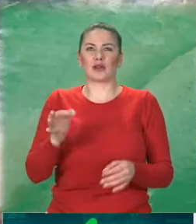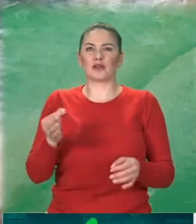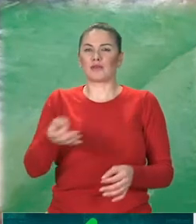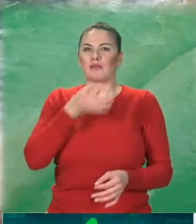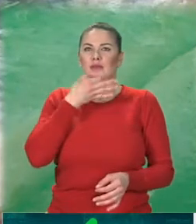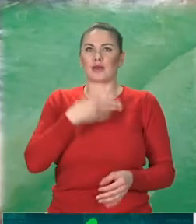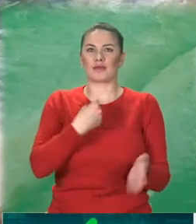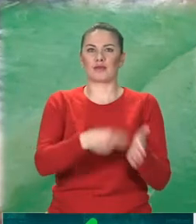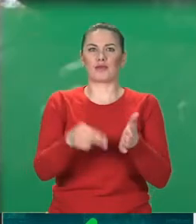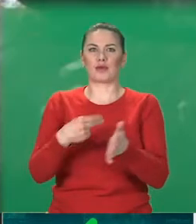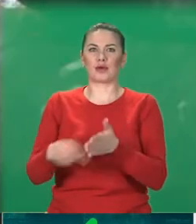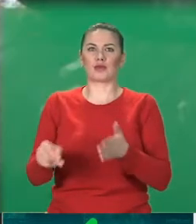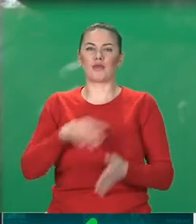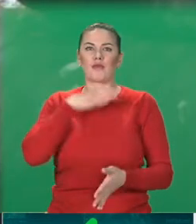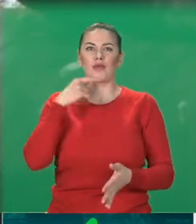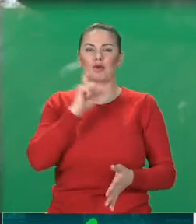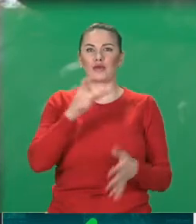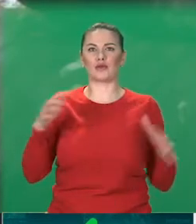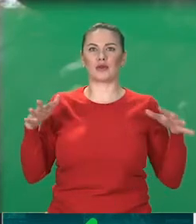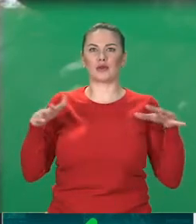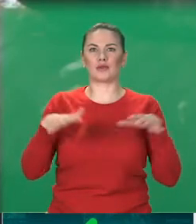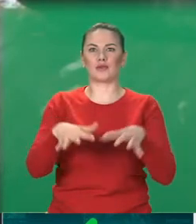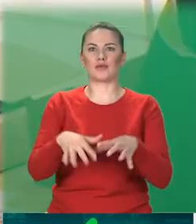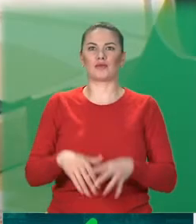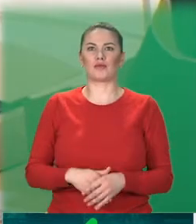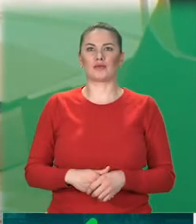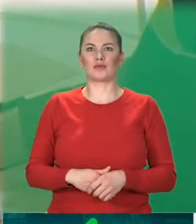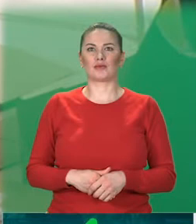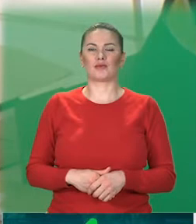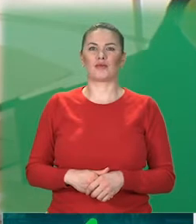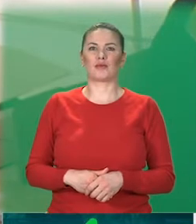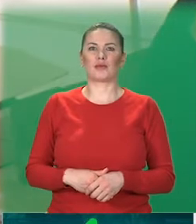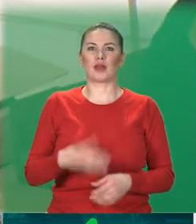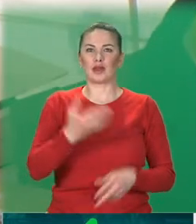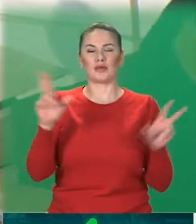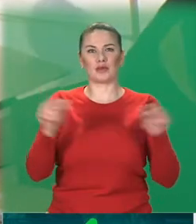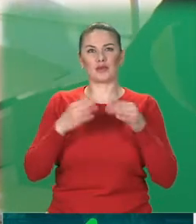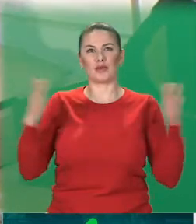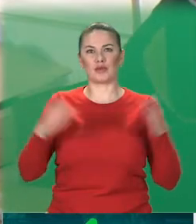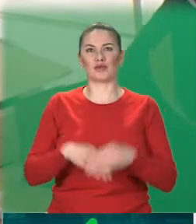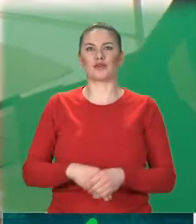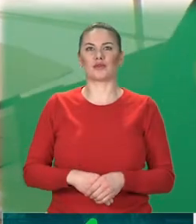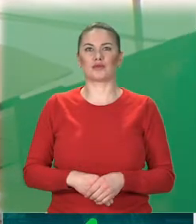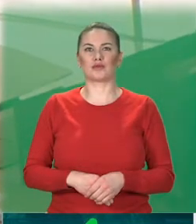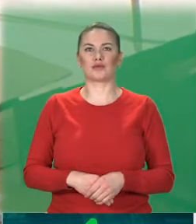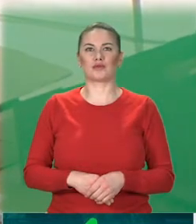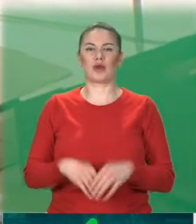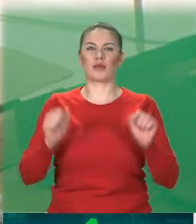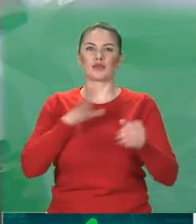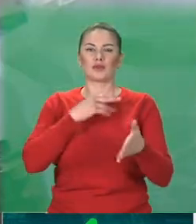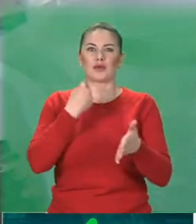большое количество людей. Кто пришел в числе первых, тем повезло больше. К примеру, они смогли приобрести свежемороженную треску весом в 6